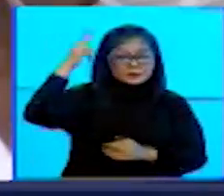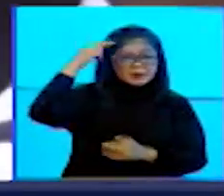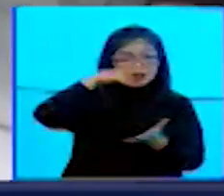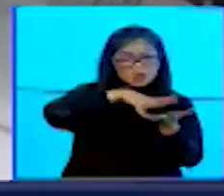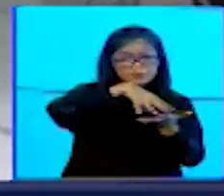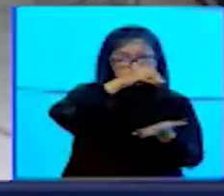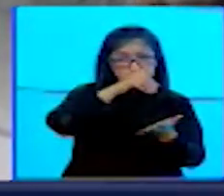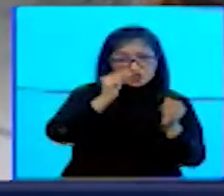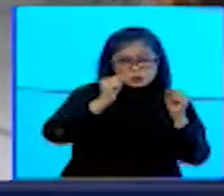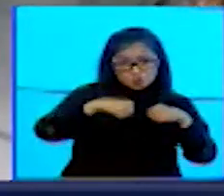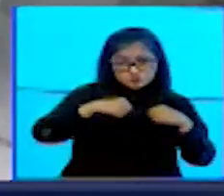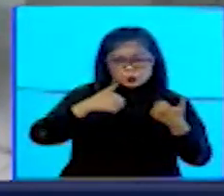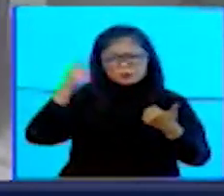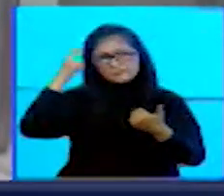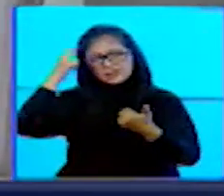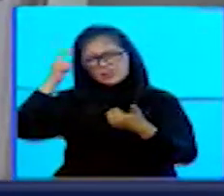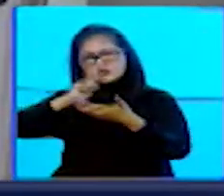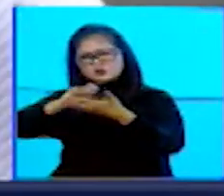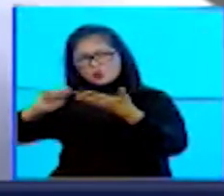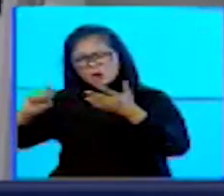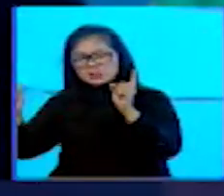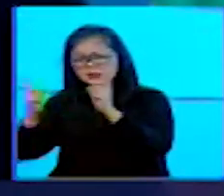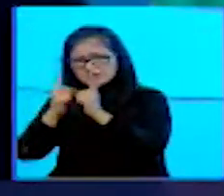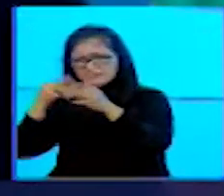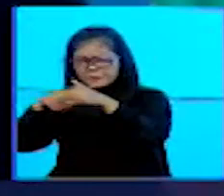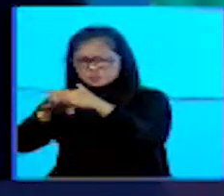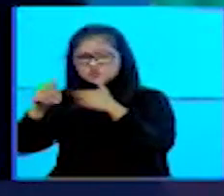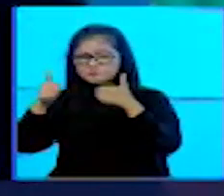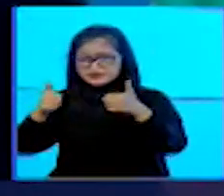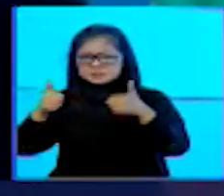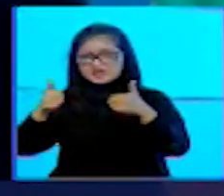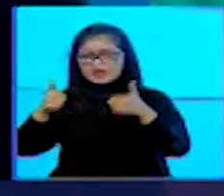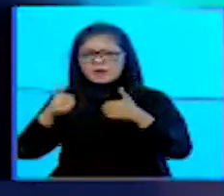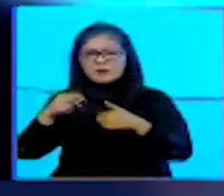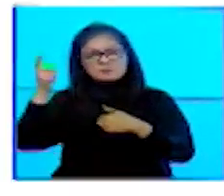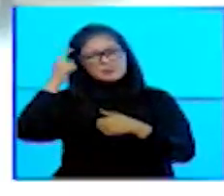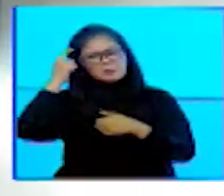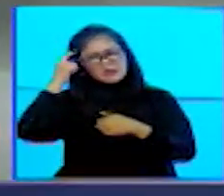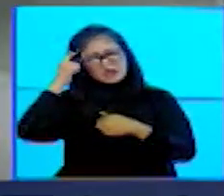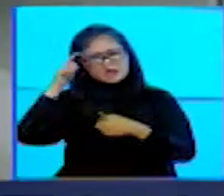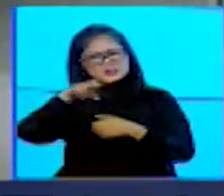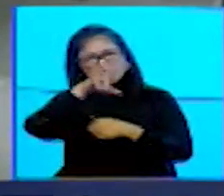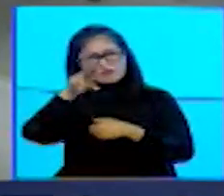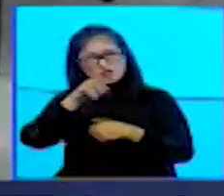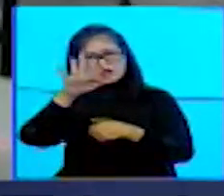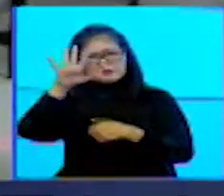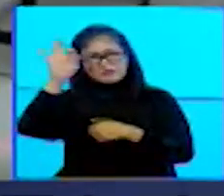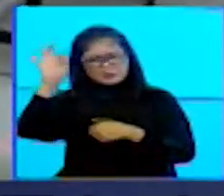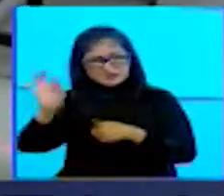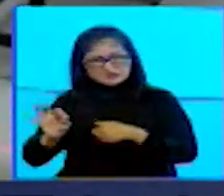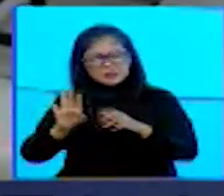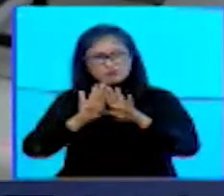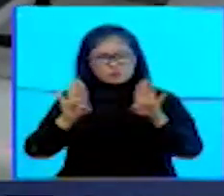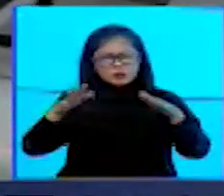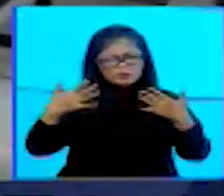tatap muka itu akan segera hadir. Feeling saya sih setengah Jawa Barat bisa tatap muka. Jika usulan PPKM